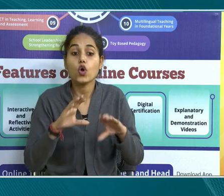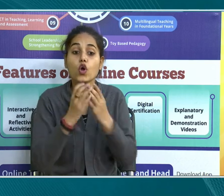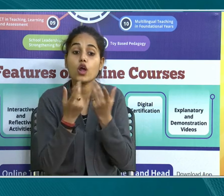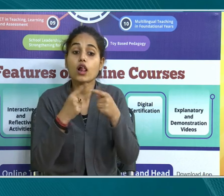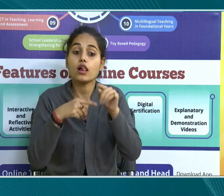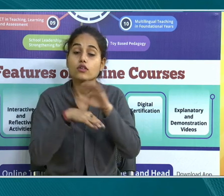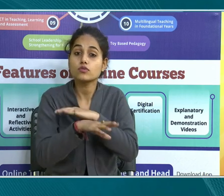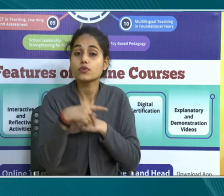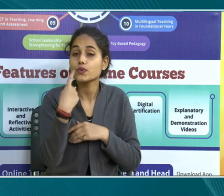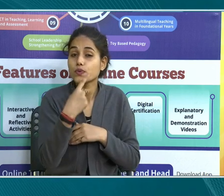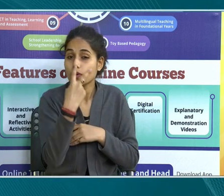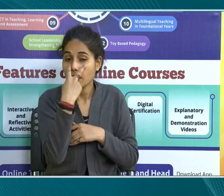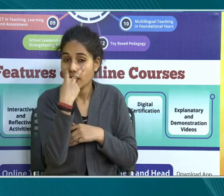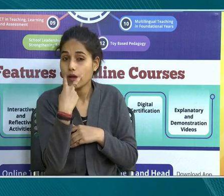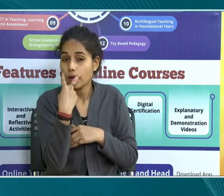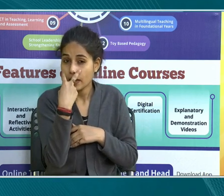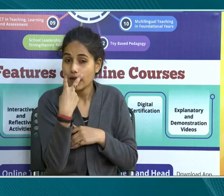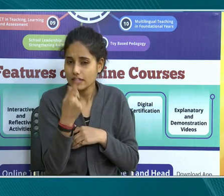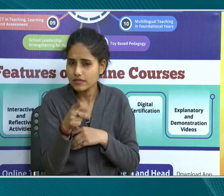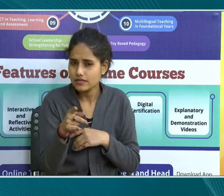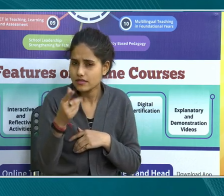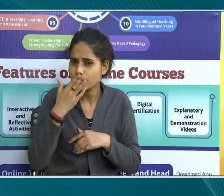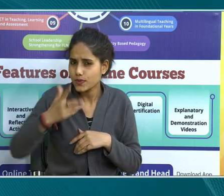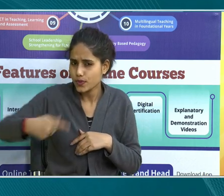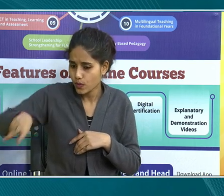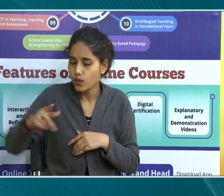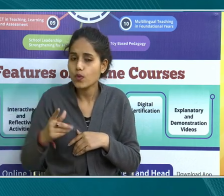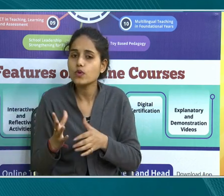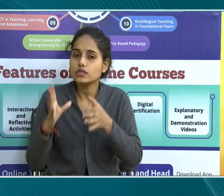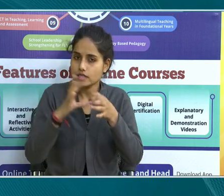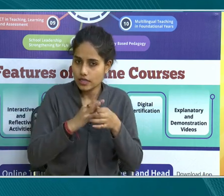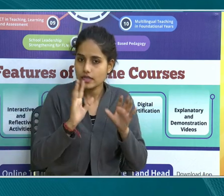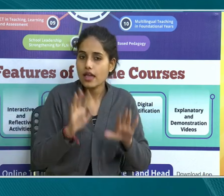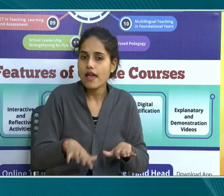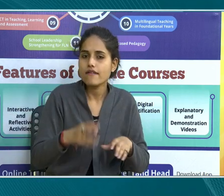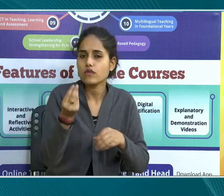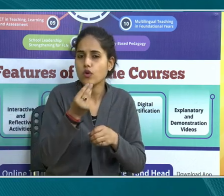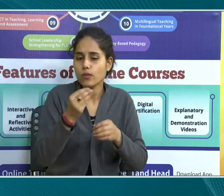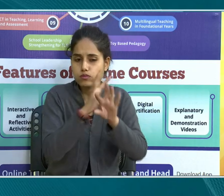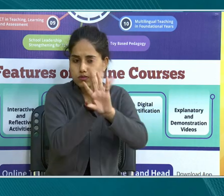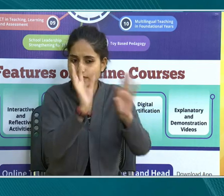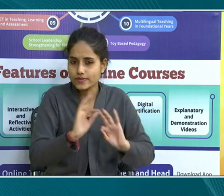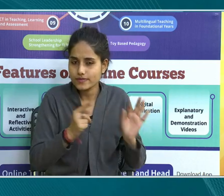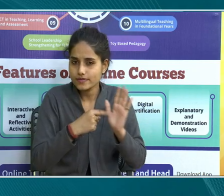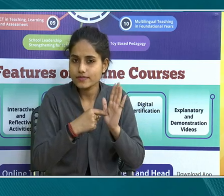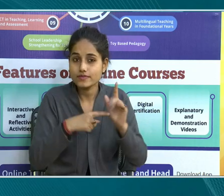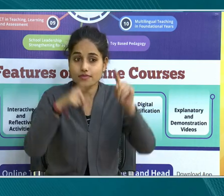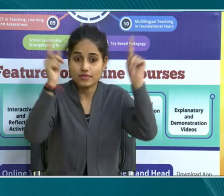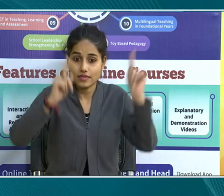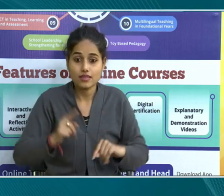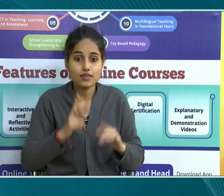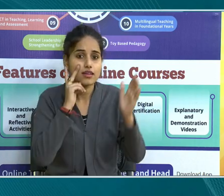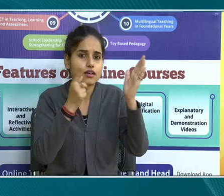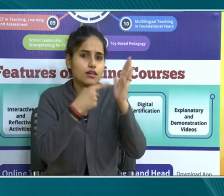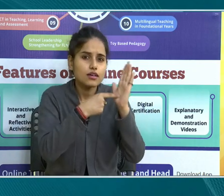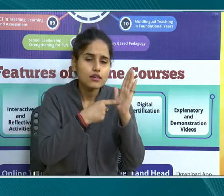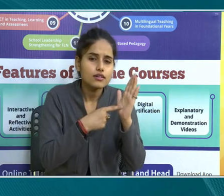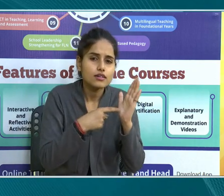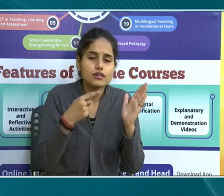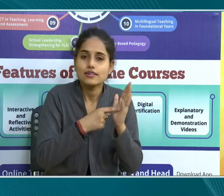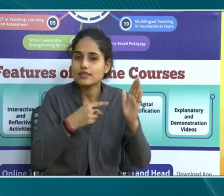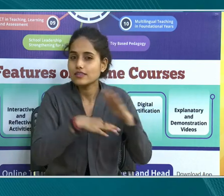जिनको देखने में दिक्कत थी है बच्ची बाधिता होती है उनके लिए भी मैंने मौडिफिकेशन किया है आप इस मैप में देखिए इसमें